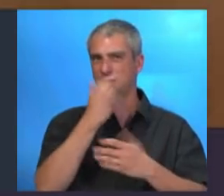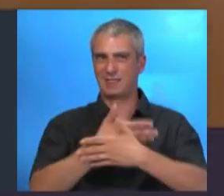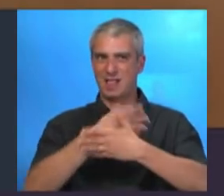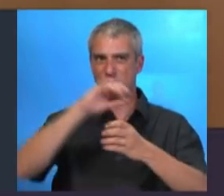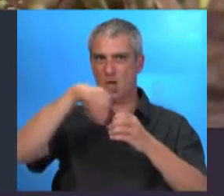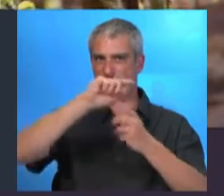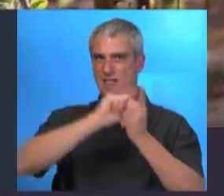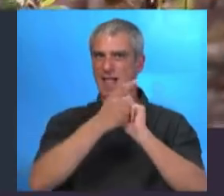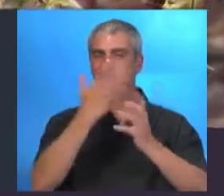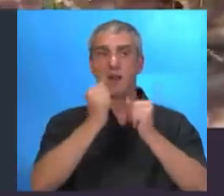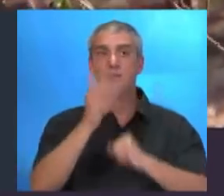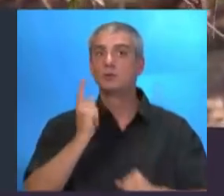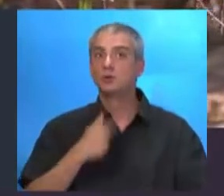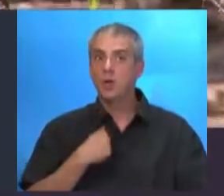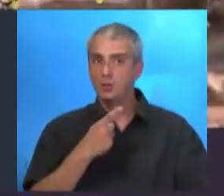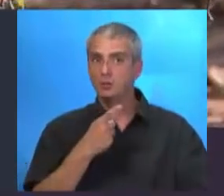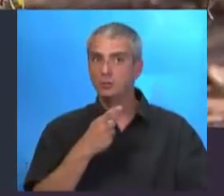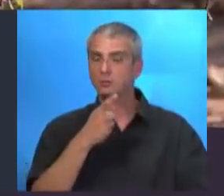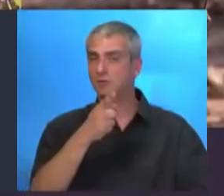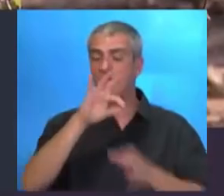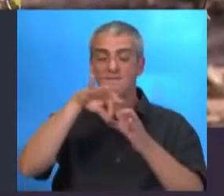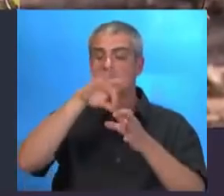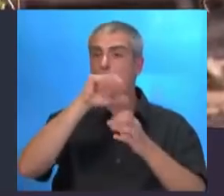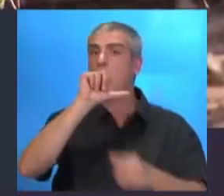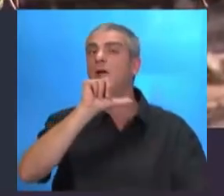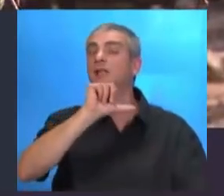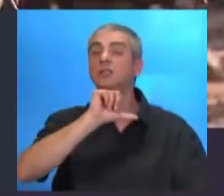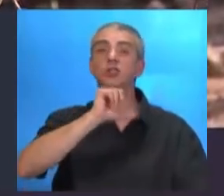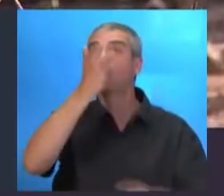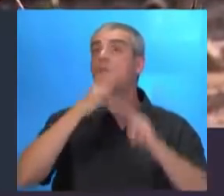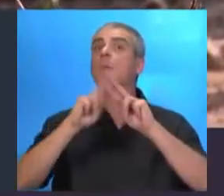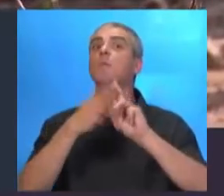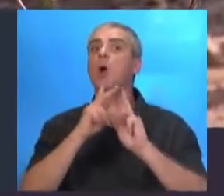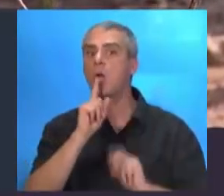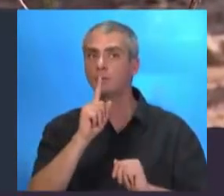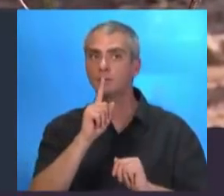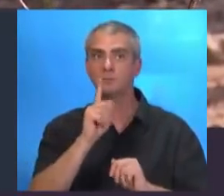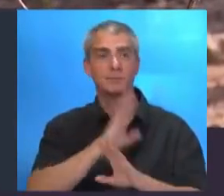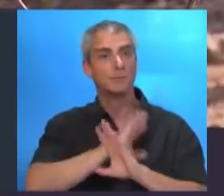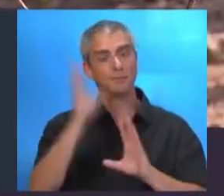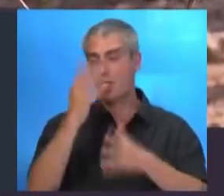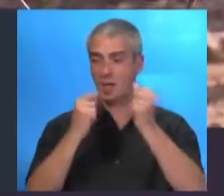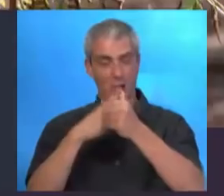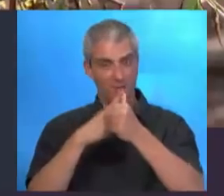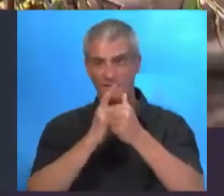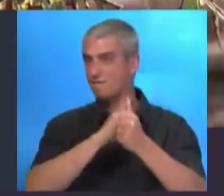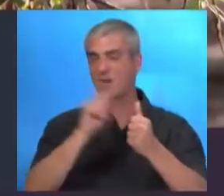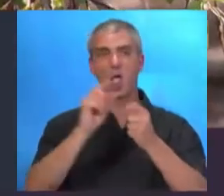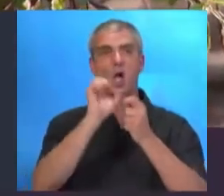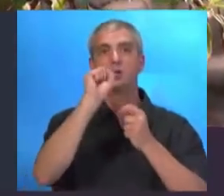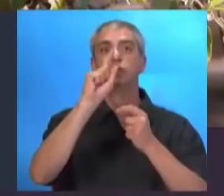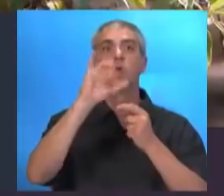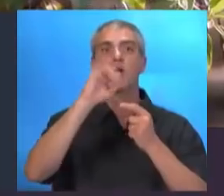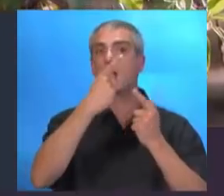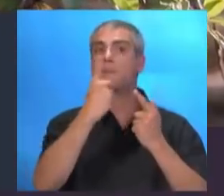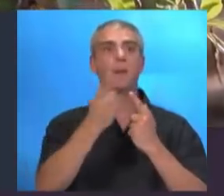מה שיש לנו בעצם ביד, זה הפורמולה שהיא הראשונה בעולם, ללא חלב וללא סויה. לראשונה